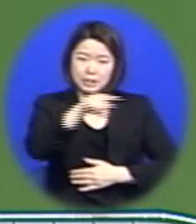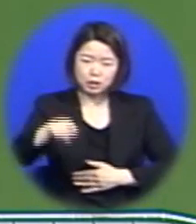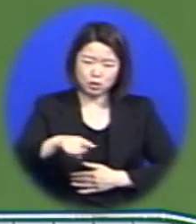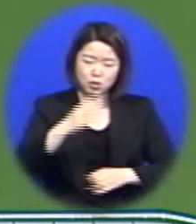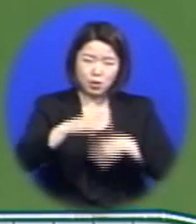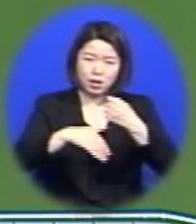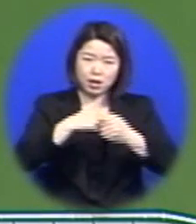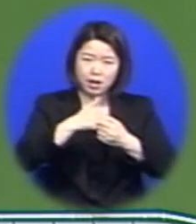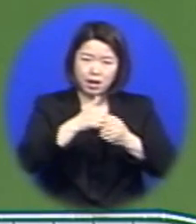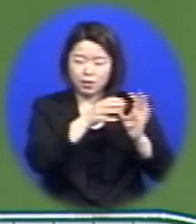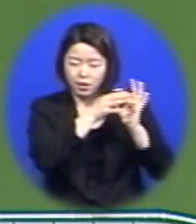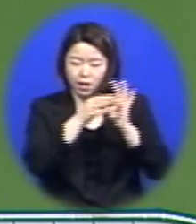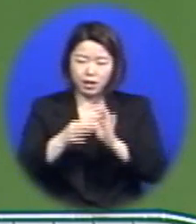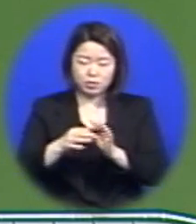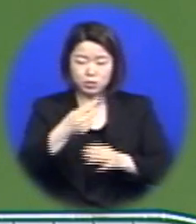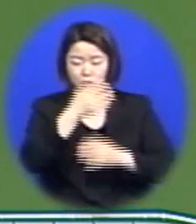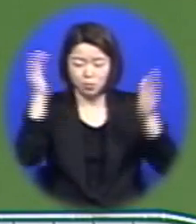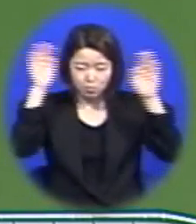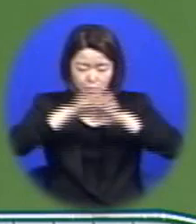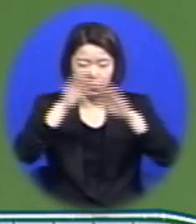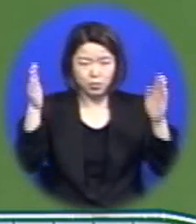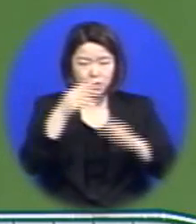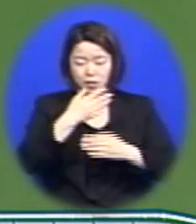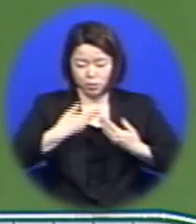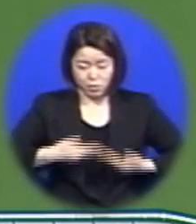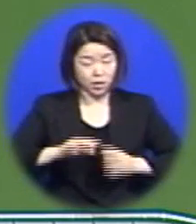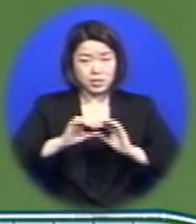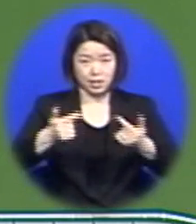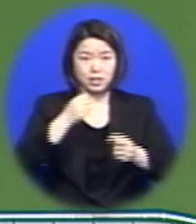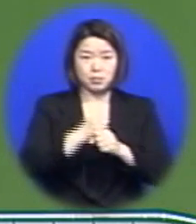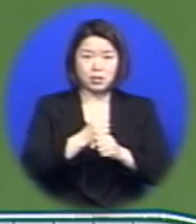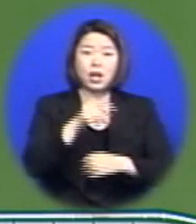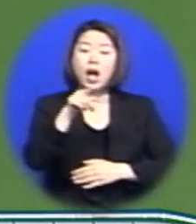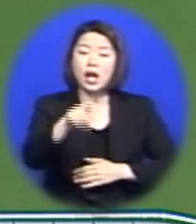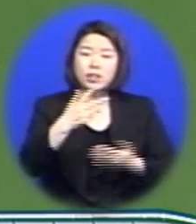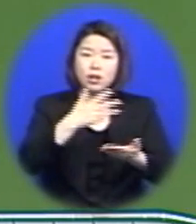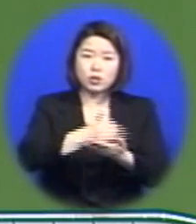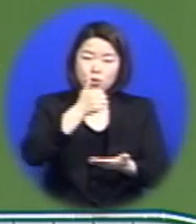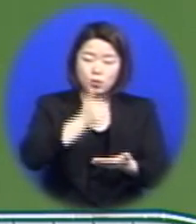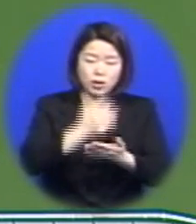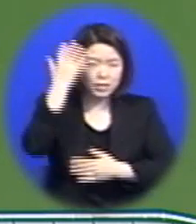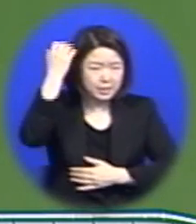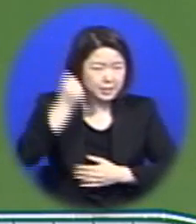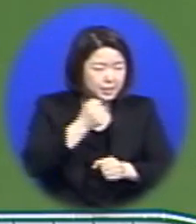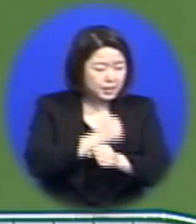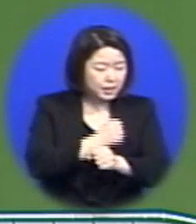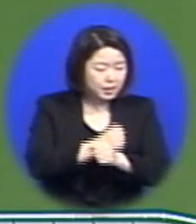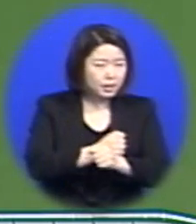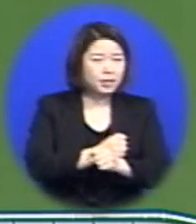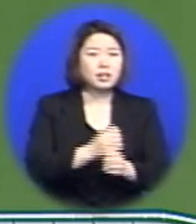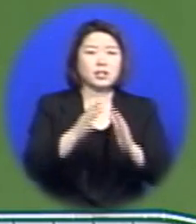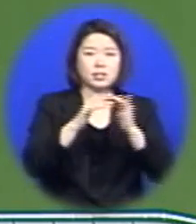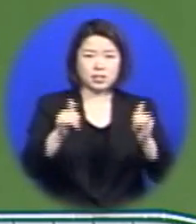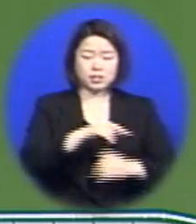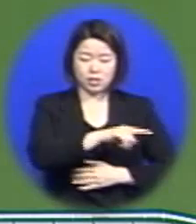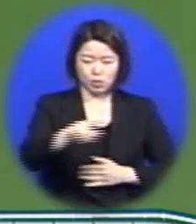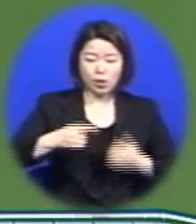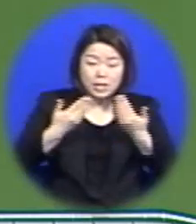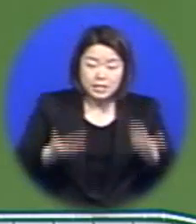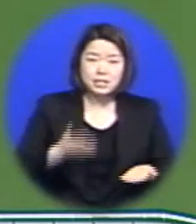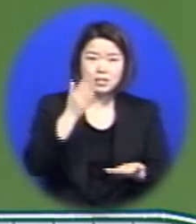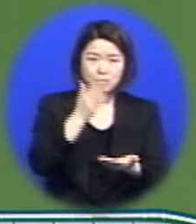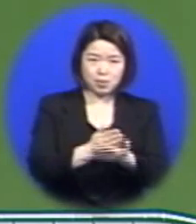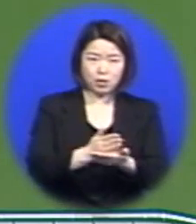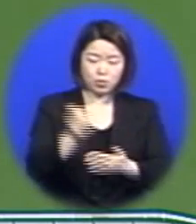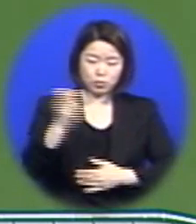계속 잠잠하지 않게 하였느니라 너희 여호와로 기억하시게 하는 자들아 너희는 쉬지 말며